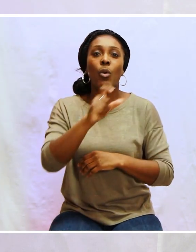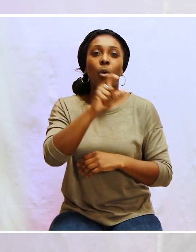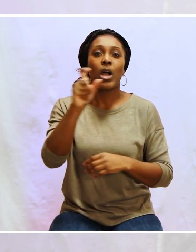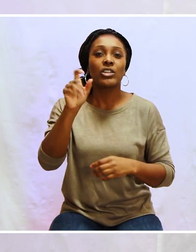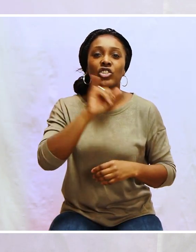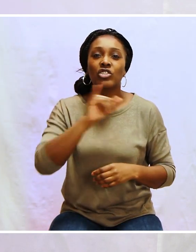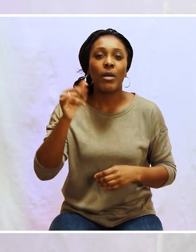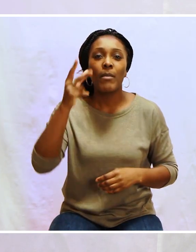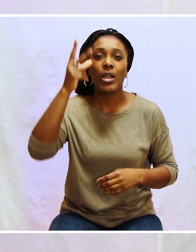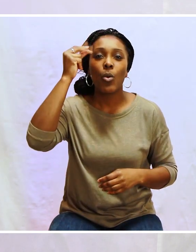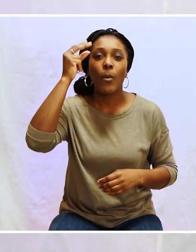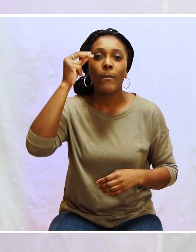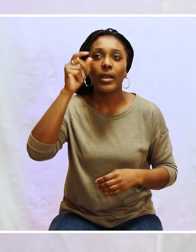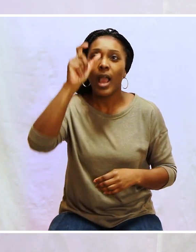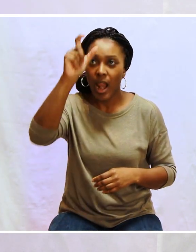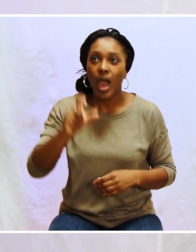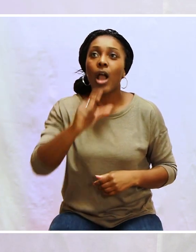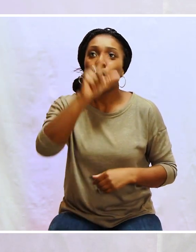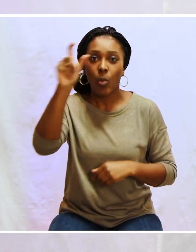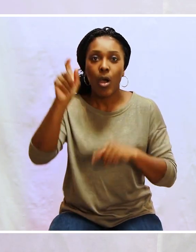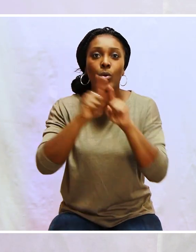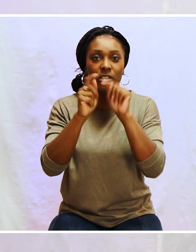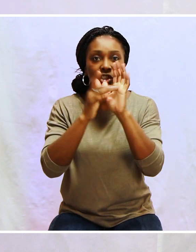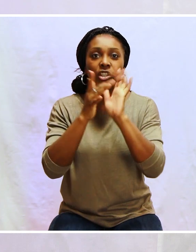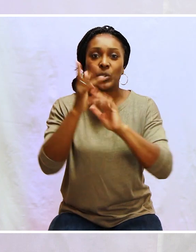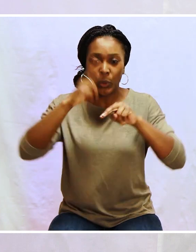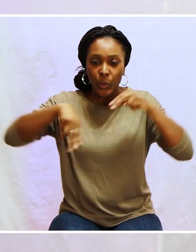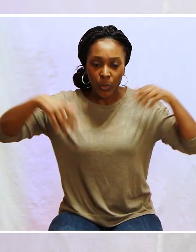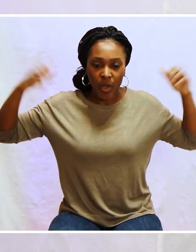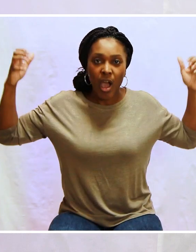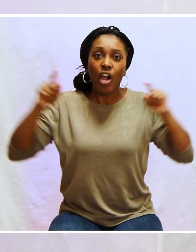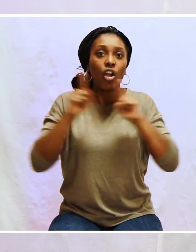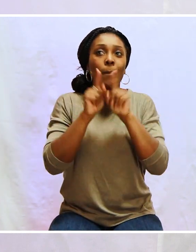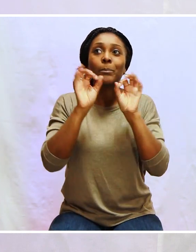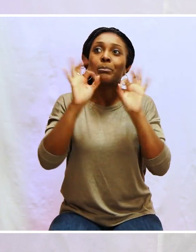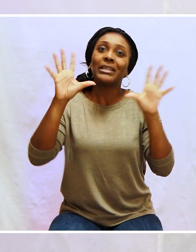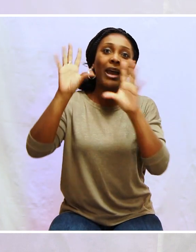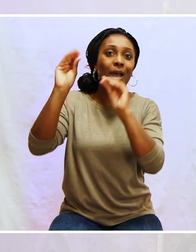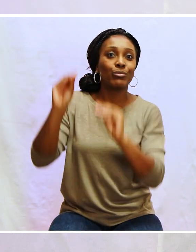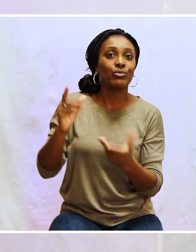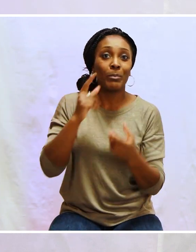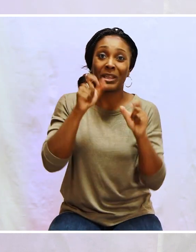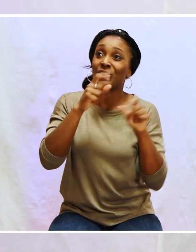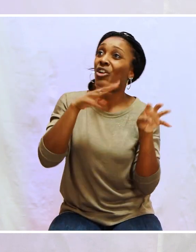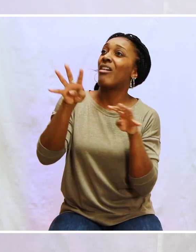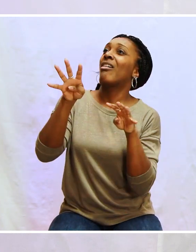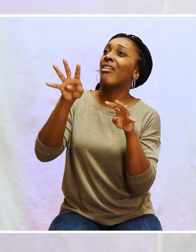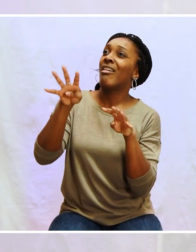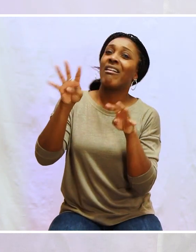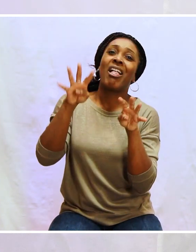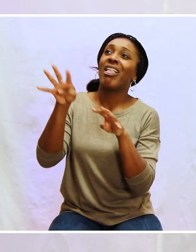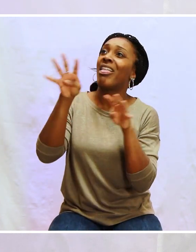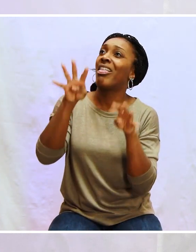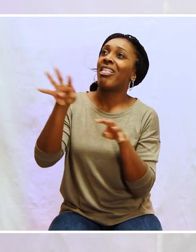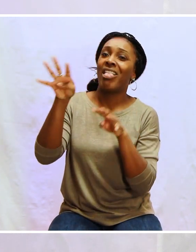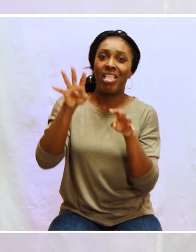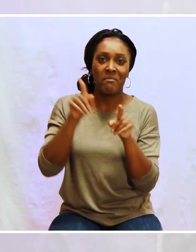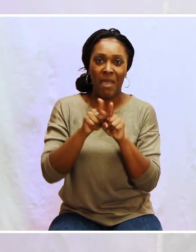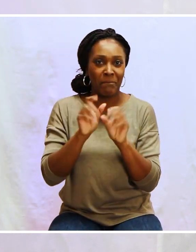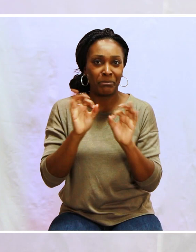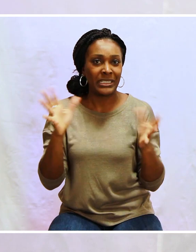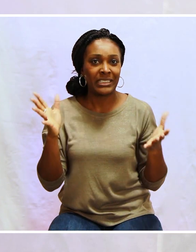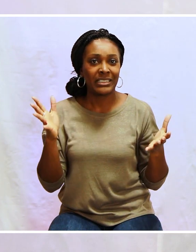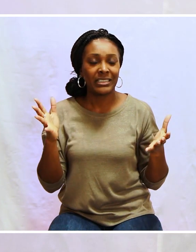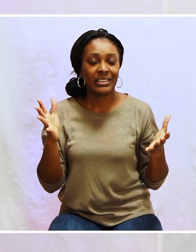vu cela sous cet angle-là. Il avait besoin de cela, juste de cette révélation. Et Dieu, à ce moment-là, est venu à son secours parce qu'il lui a ouvert son